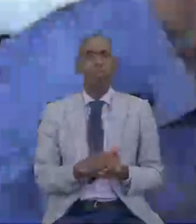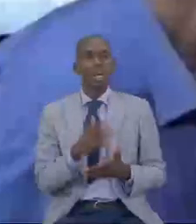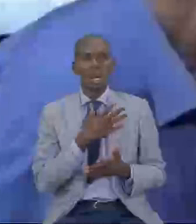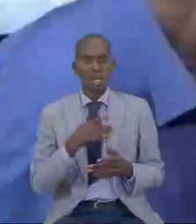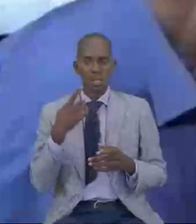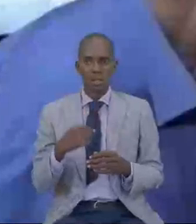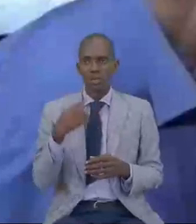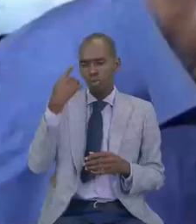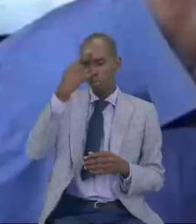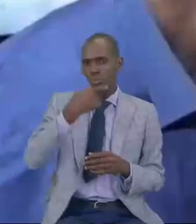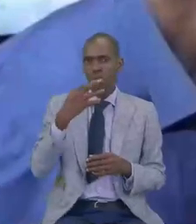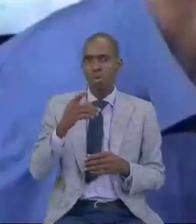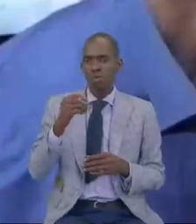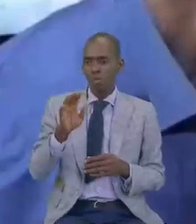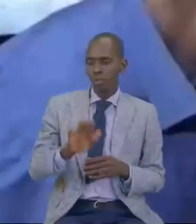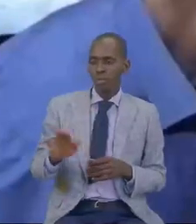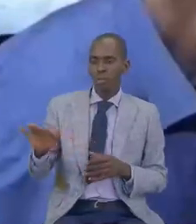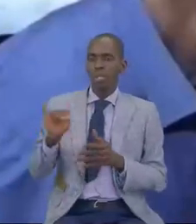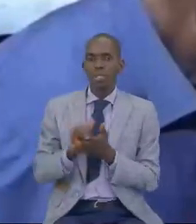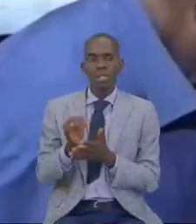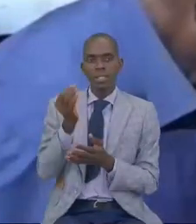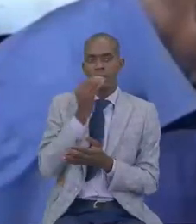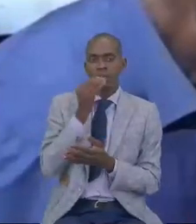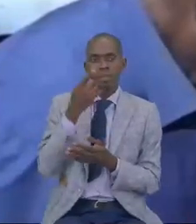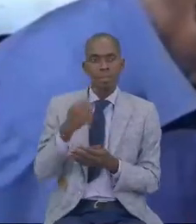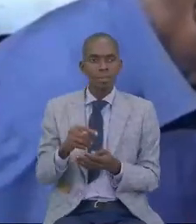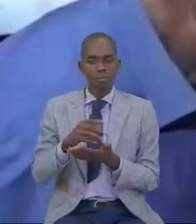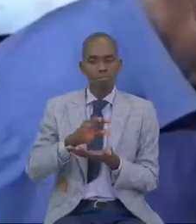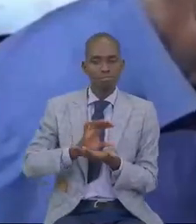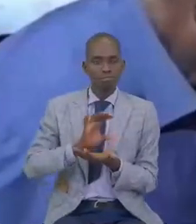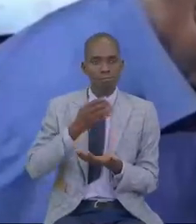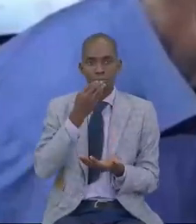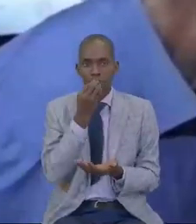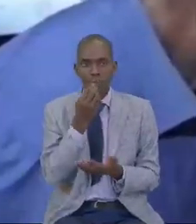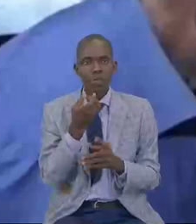serviteurs d'après ce que tu auras vu.